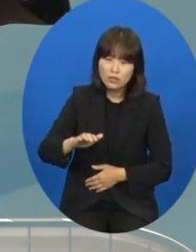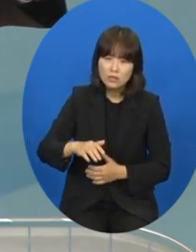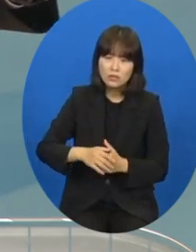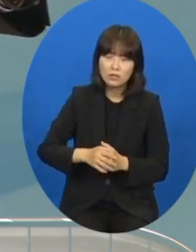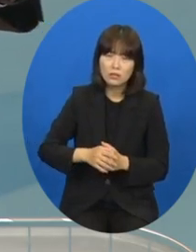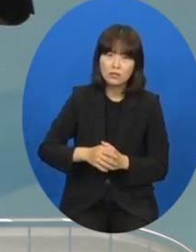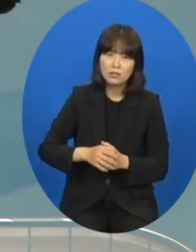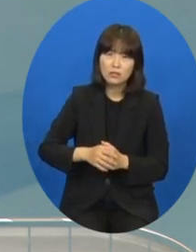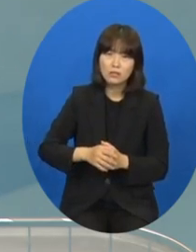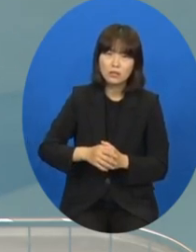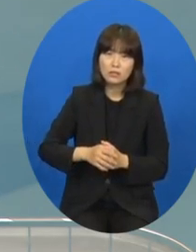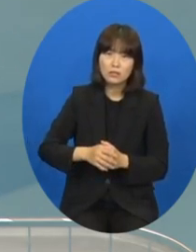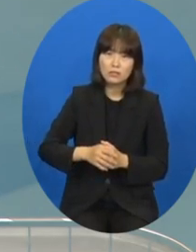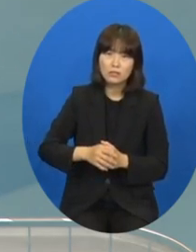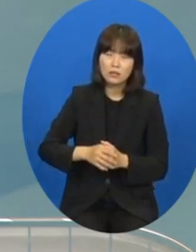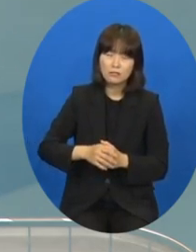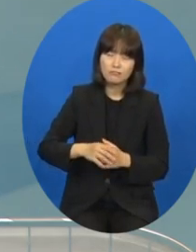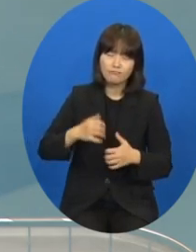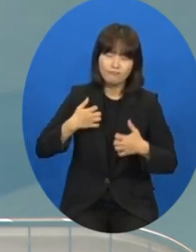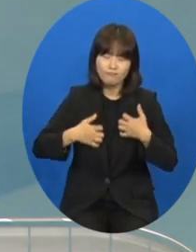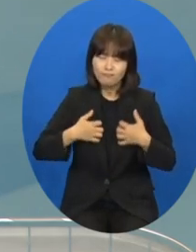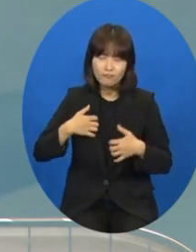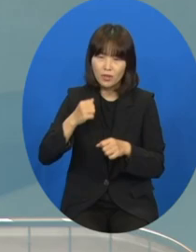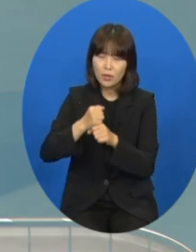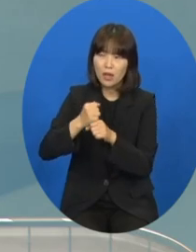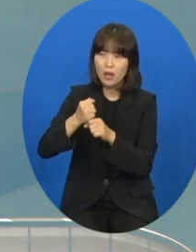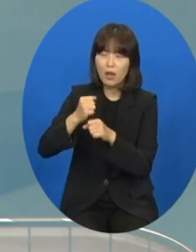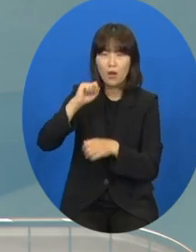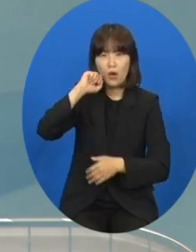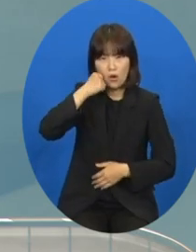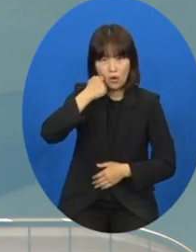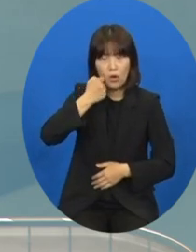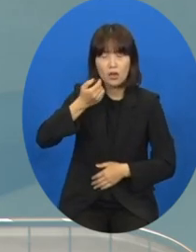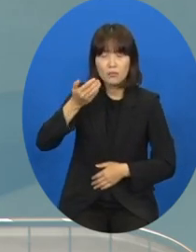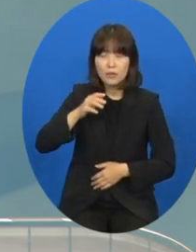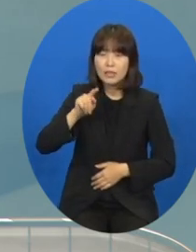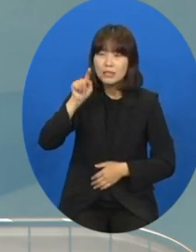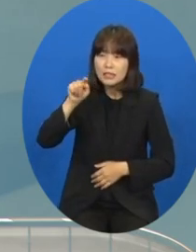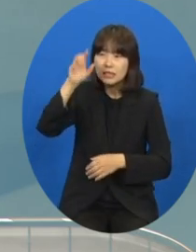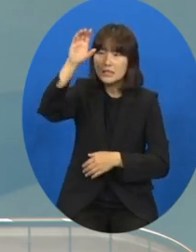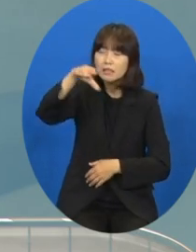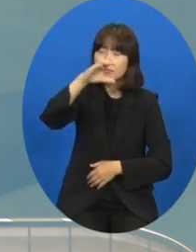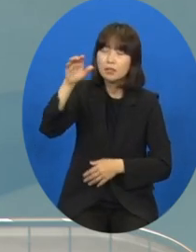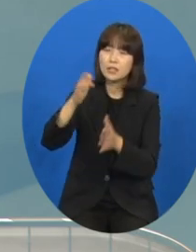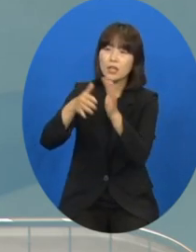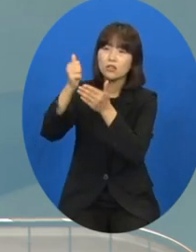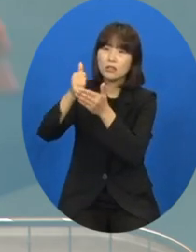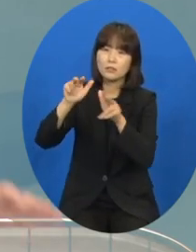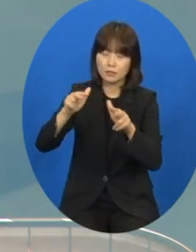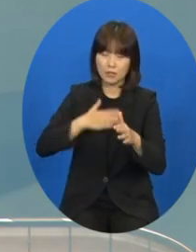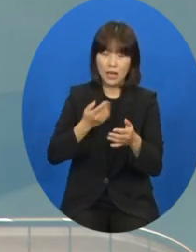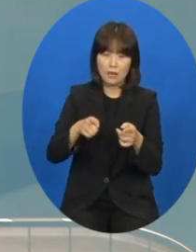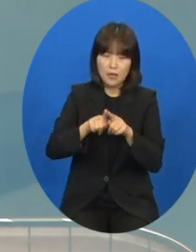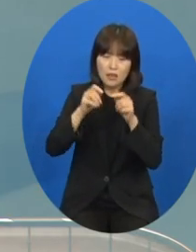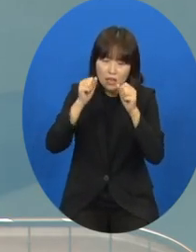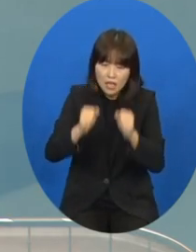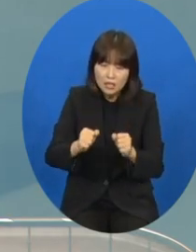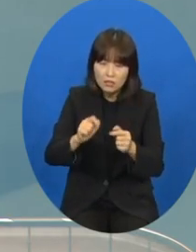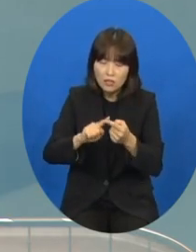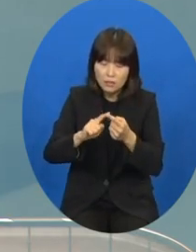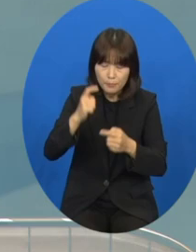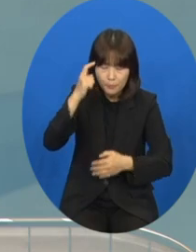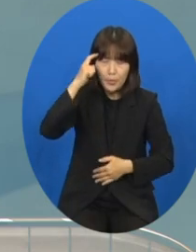근데 그 십자가의 예수님이 지금 나와 함께 계신 것을 깨닫게 될 때는 완전히 달라지는 겁니다.